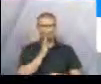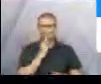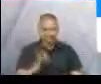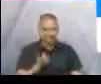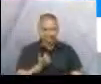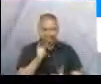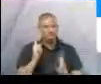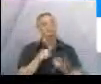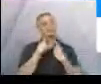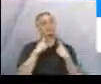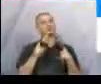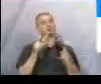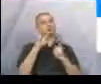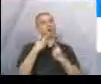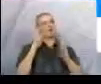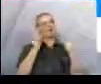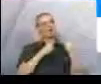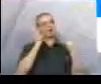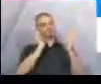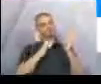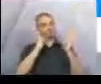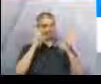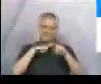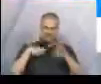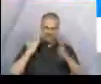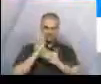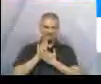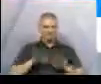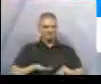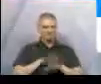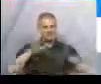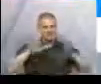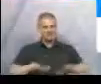כן. שרה אחרי שחצינו